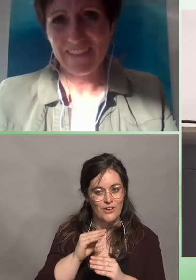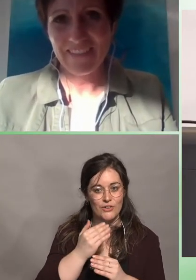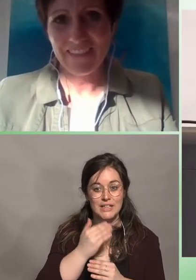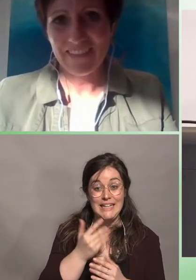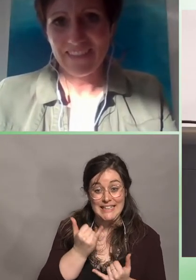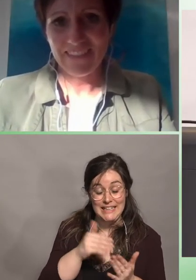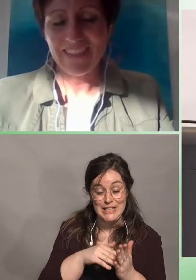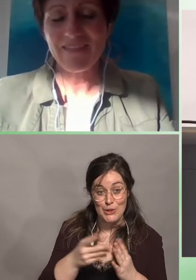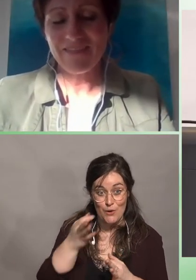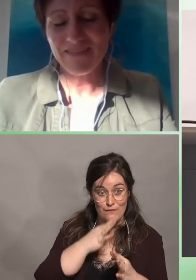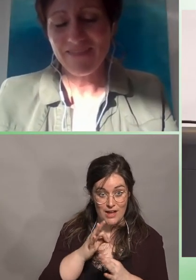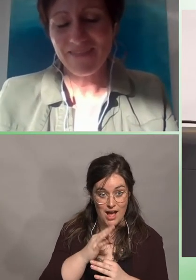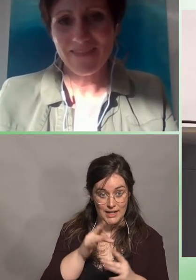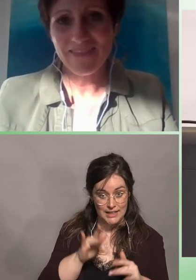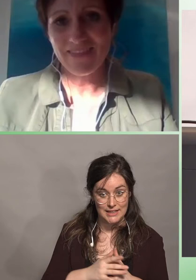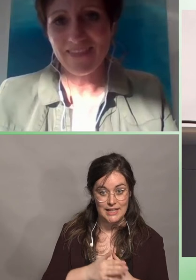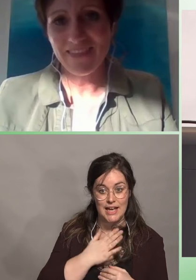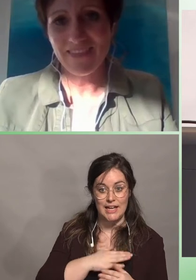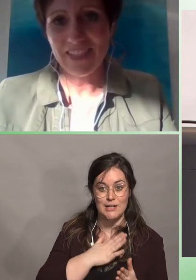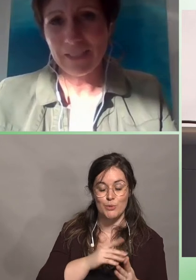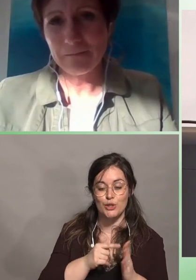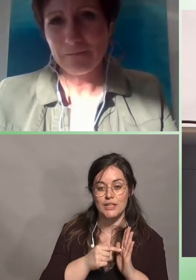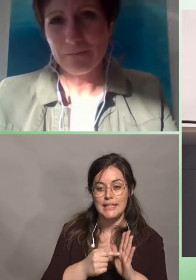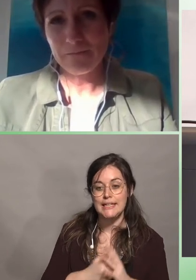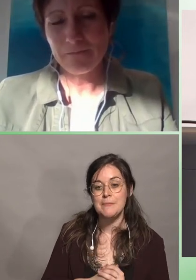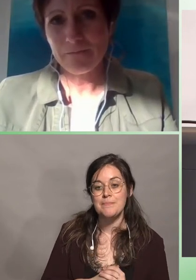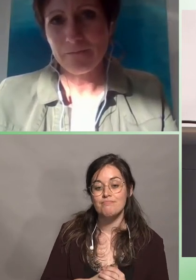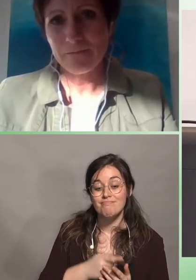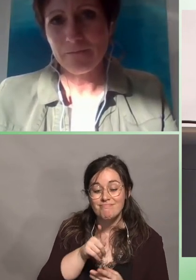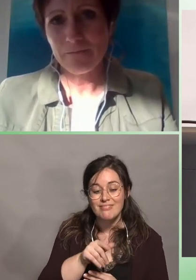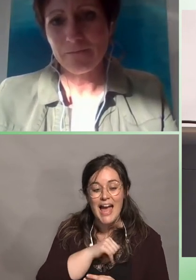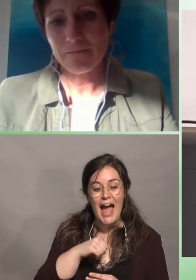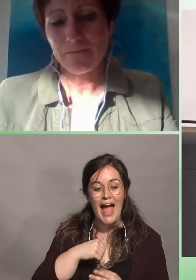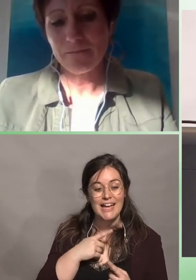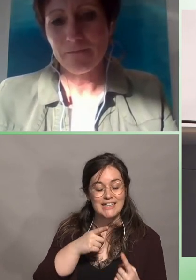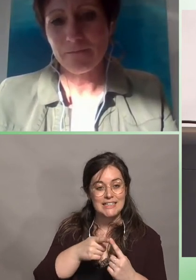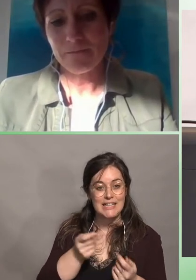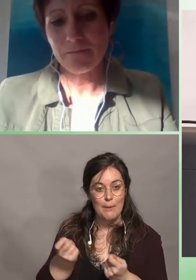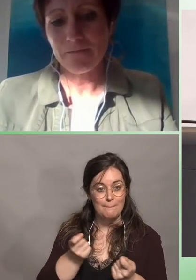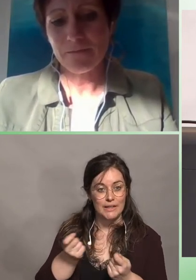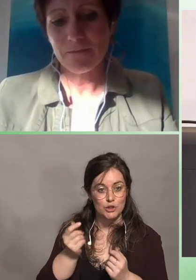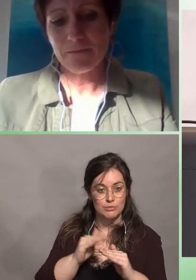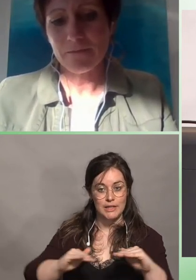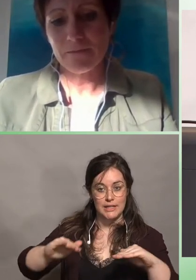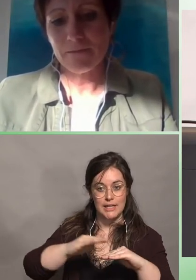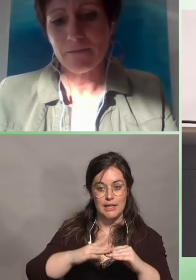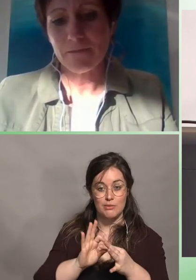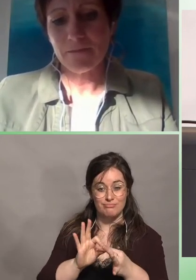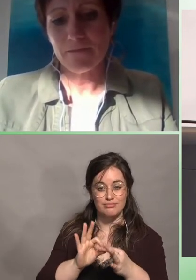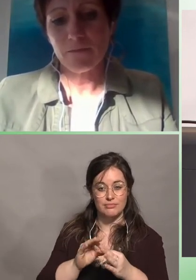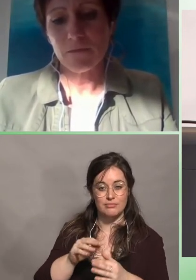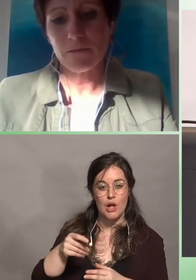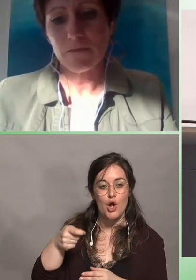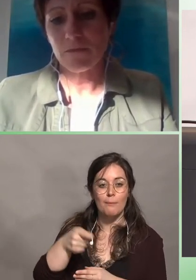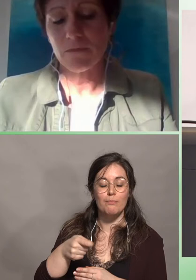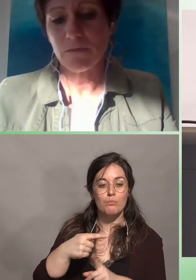Frage reingekommen, die ich Ihnen sehr gerne noch stellen würde. Haben Sie eigene Ziele auf Management-Ebene geknüpft an Bonuszahlungen